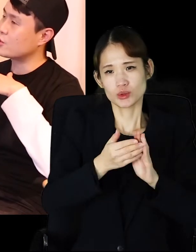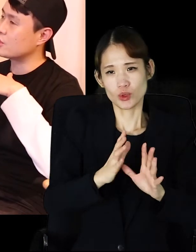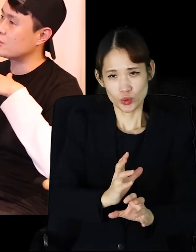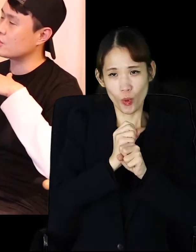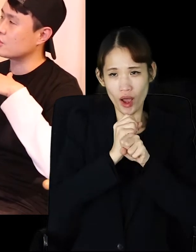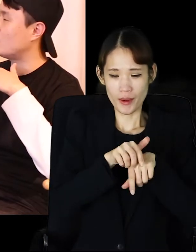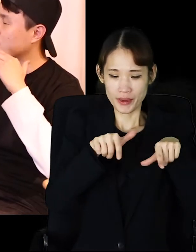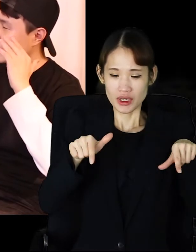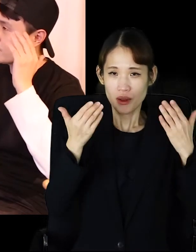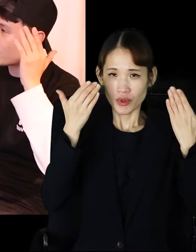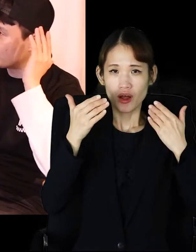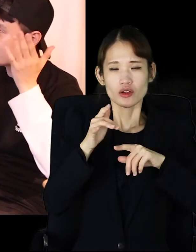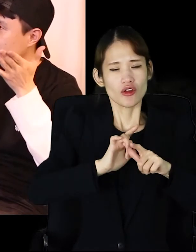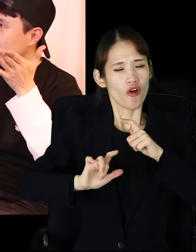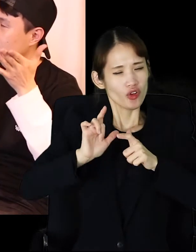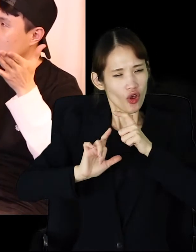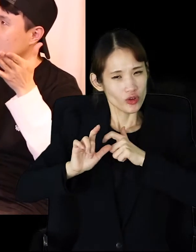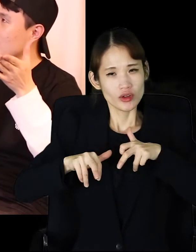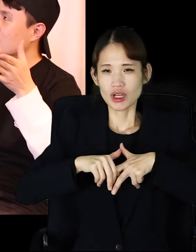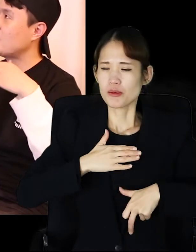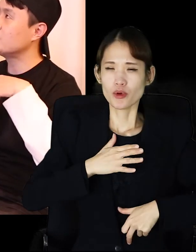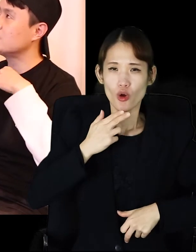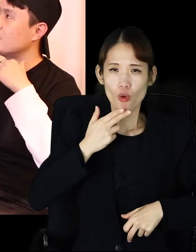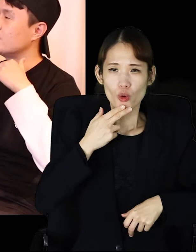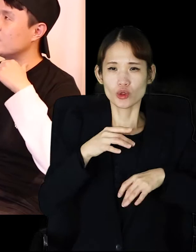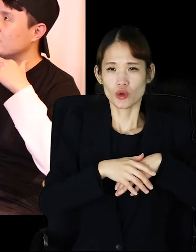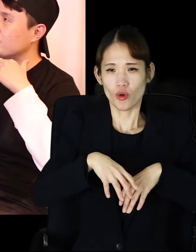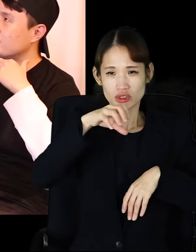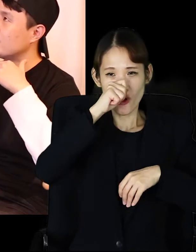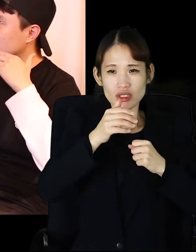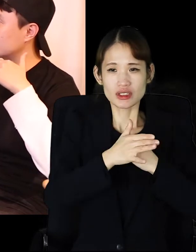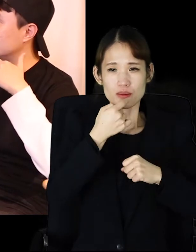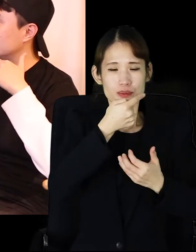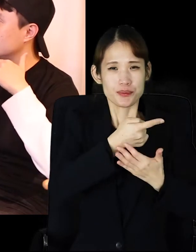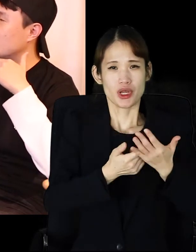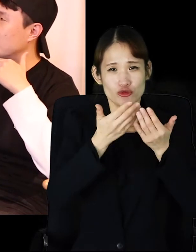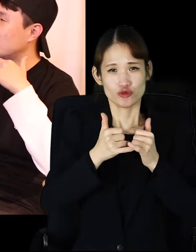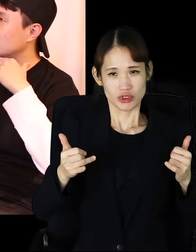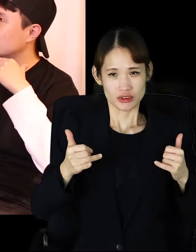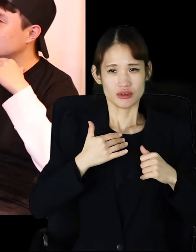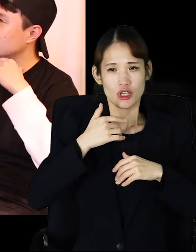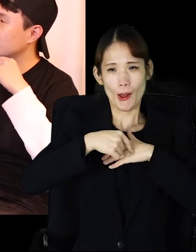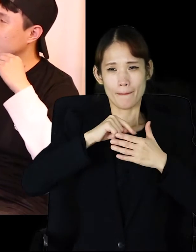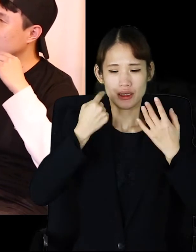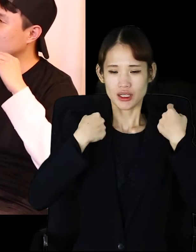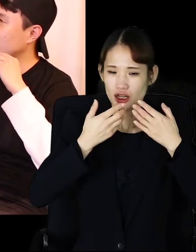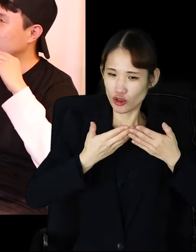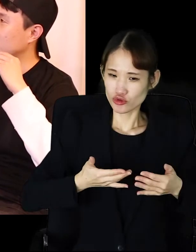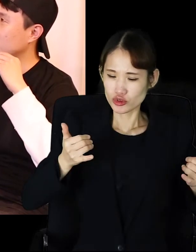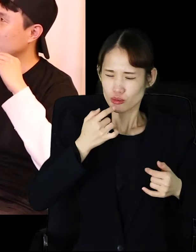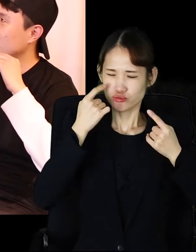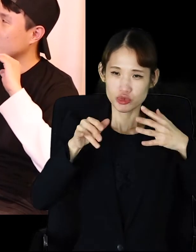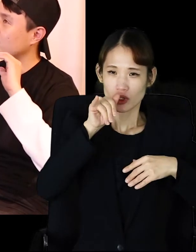일반 학교에서는 더 장애 감수성이 없으신 분들 또는 선의에 의한 피해를 주시는 분, 내 마음에 상처를 주시는 분들이 분명히 있을